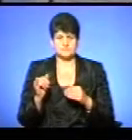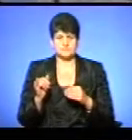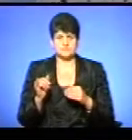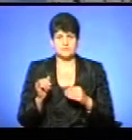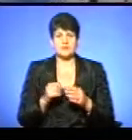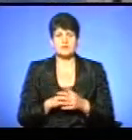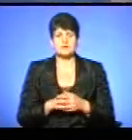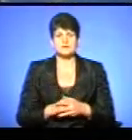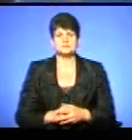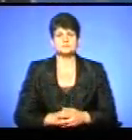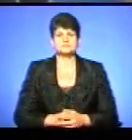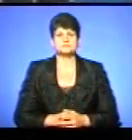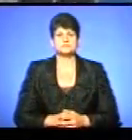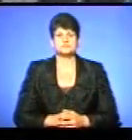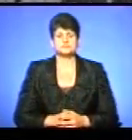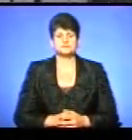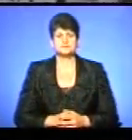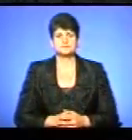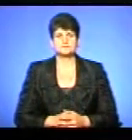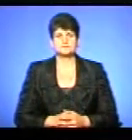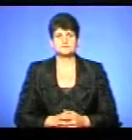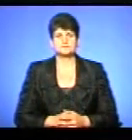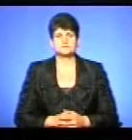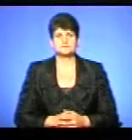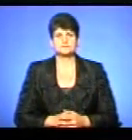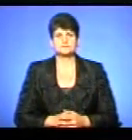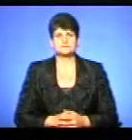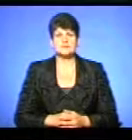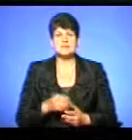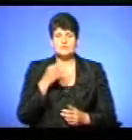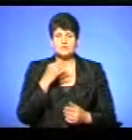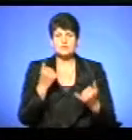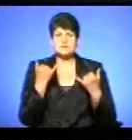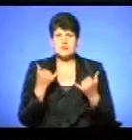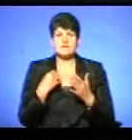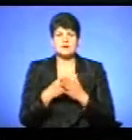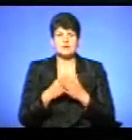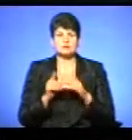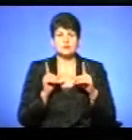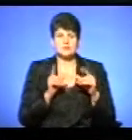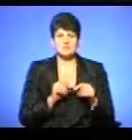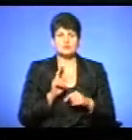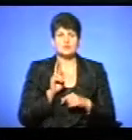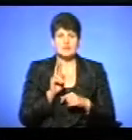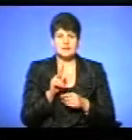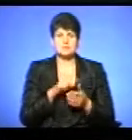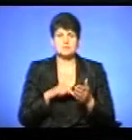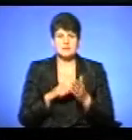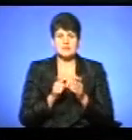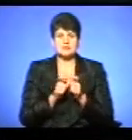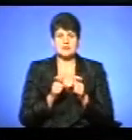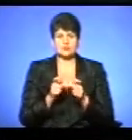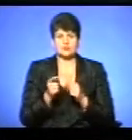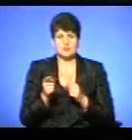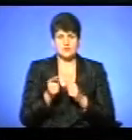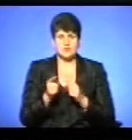Богдана Сарабун, Андрій Бодак, новини. Зазначу, зараз вартість проїзду у тролейбусах міста з карткою